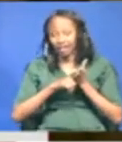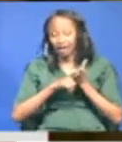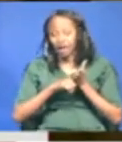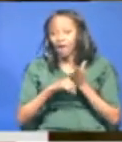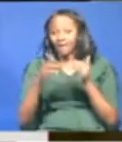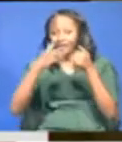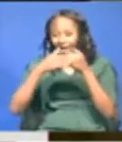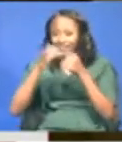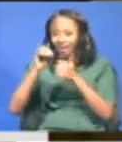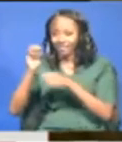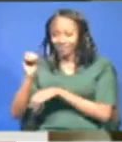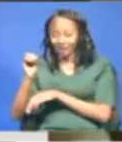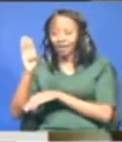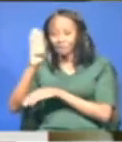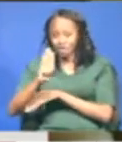na hiyo kukopa